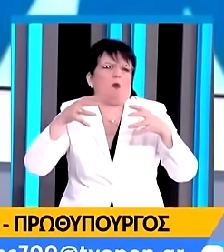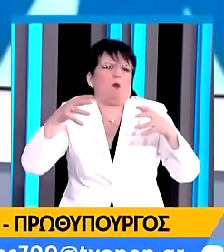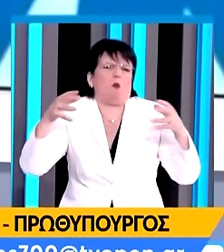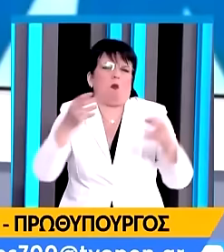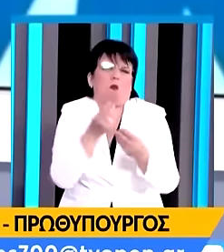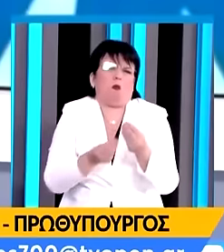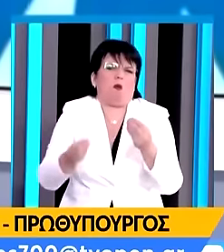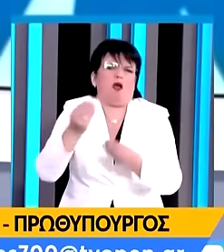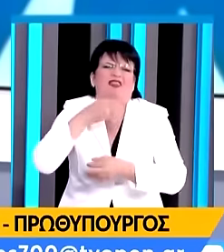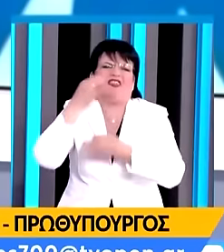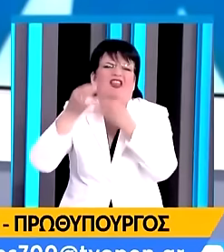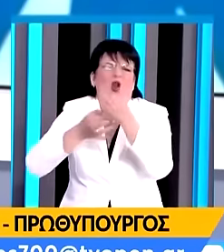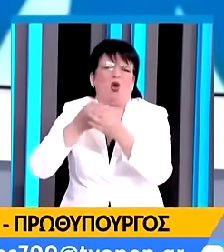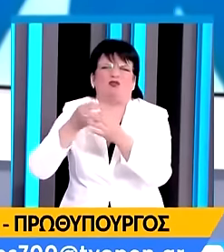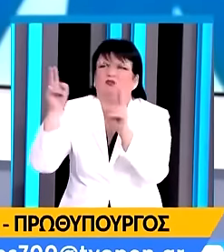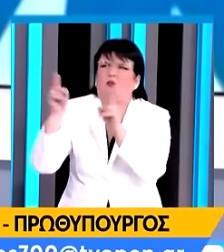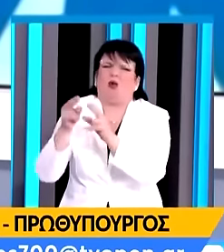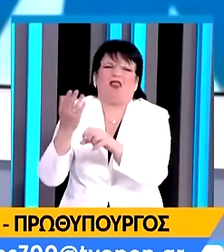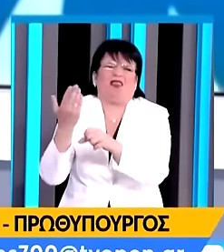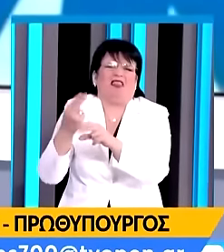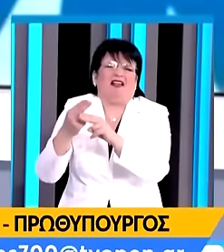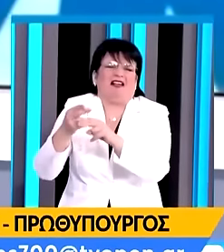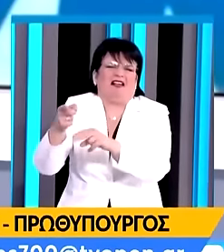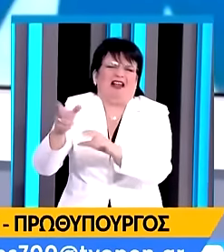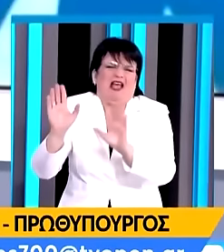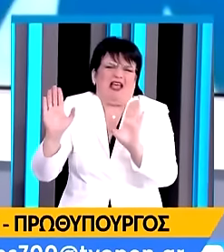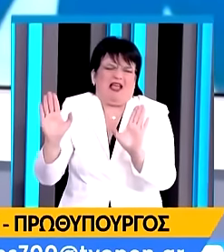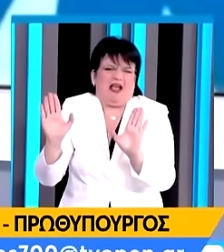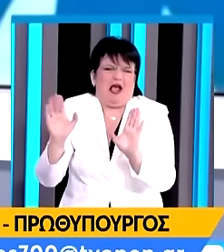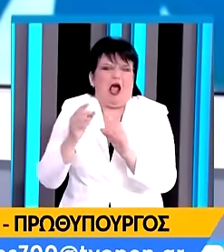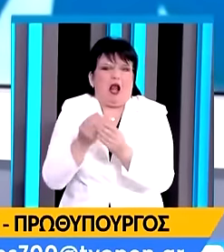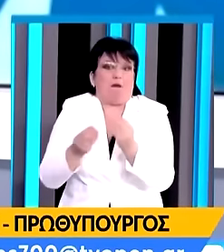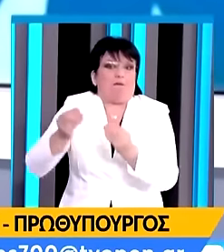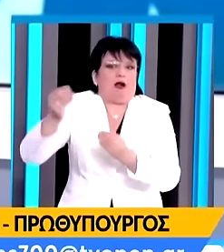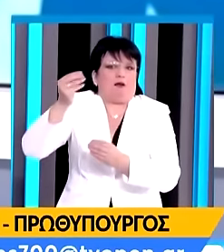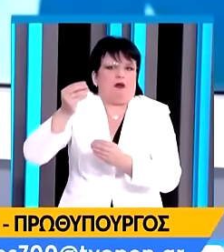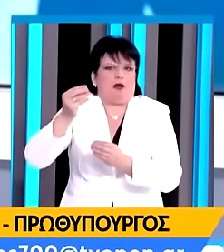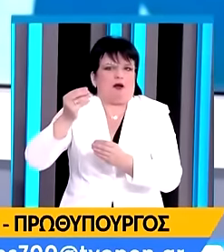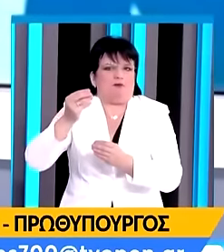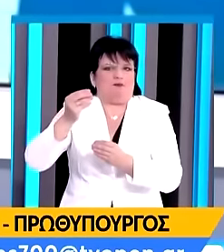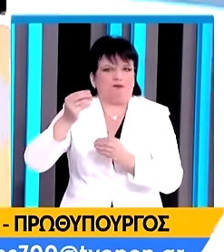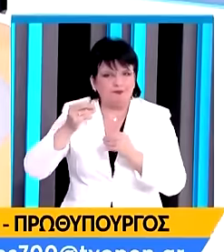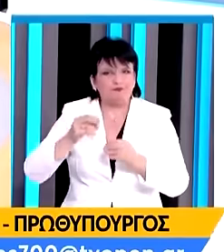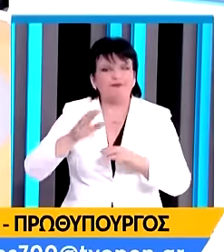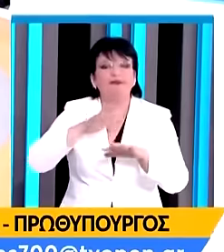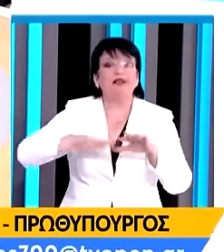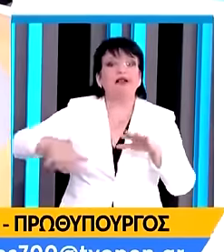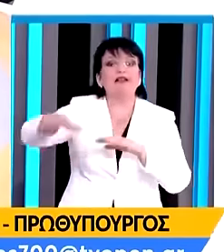επιμέρους δηλώσεις που μπορεί να μην απηχούν ούτε την ελληνική ούτε την τουρκική θέση. Για πείτε τα μου, περιβαλλοντικά λοιπόν, πάρκα, παραδείγματος.